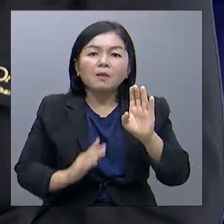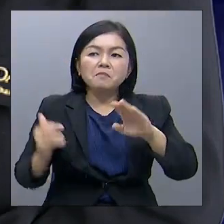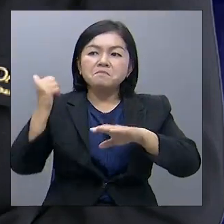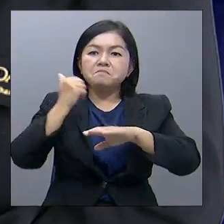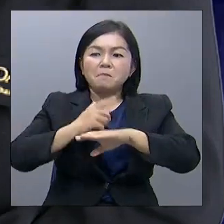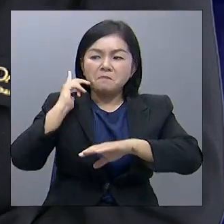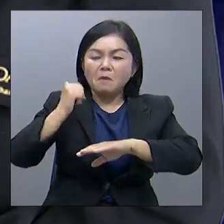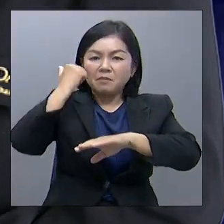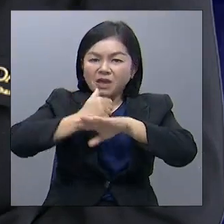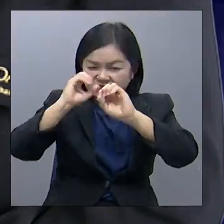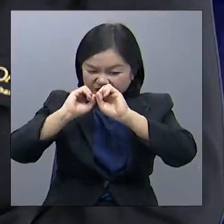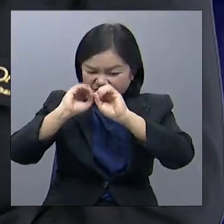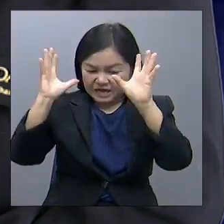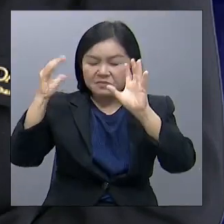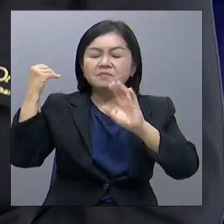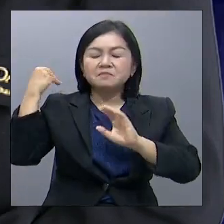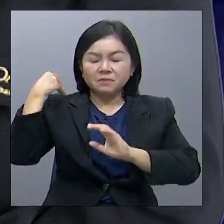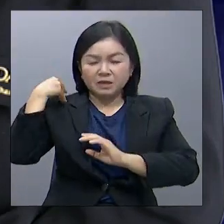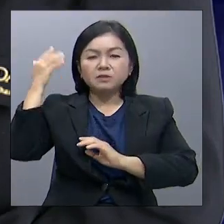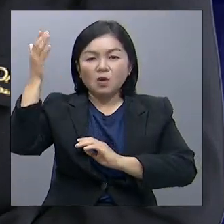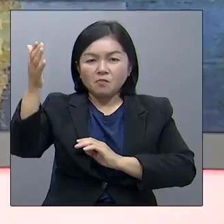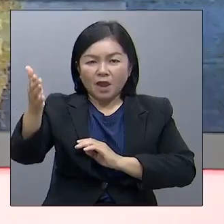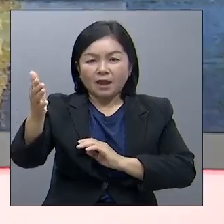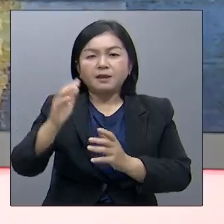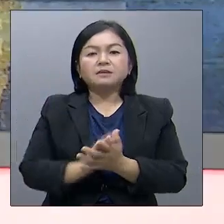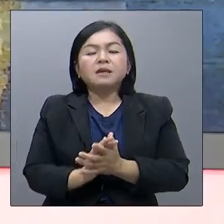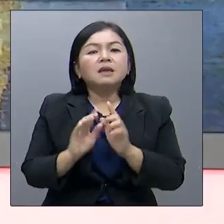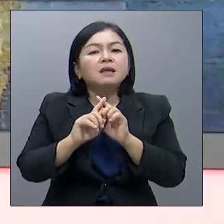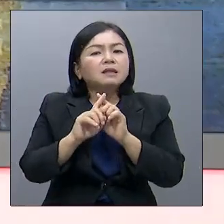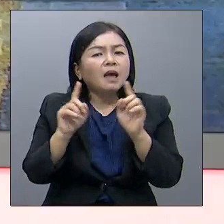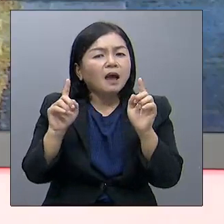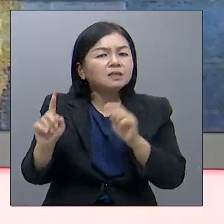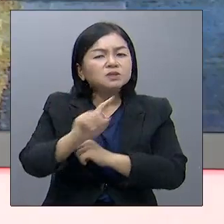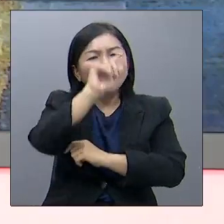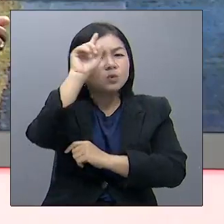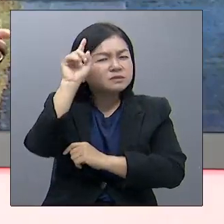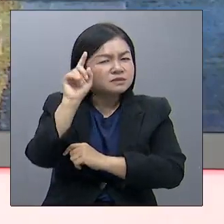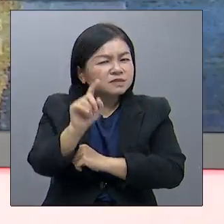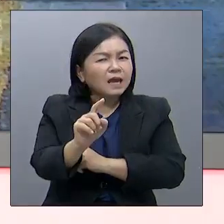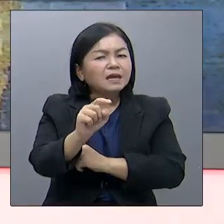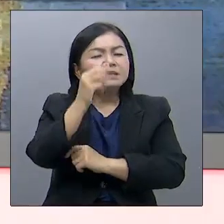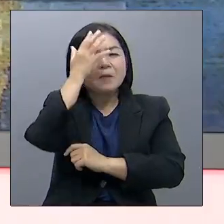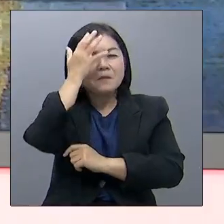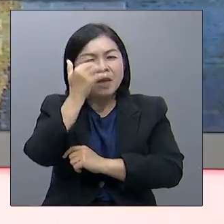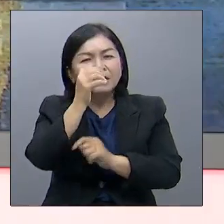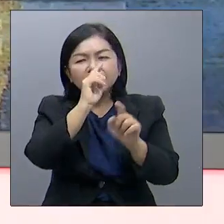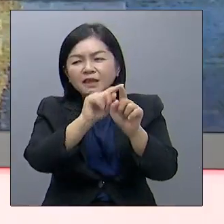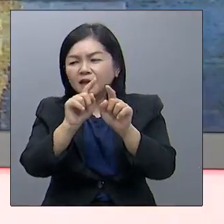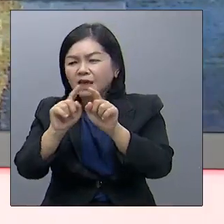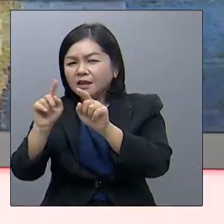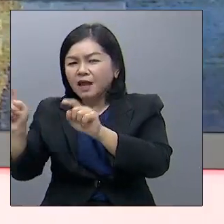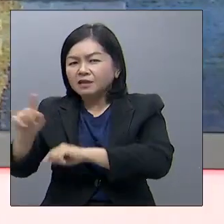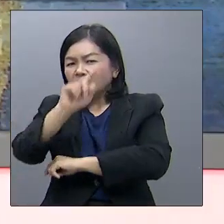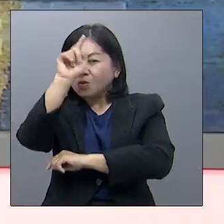ชัดขึ้นแล้วก็มากขึ้นด้วยค่ะแต่ที่เป็นคำถามและข้อเคลือบแคลงสงสัยว่าทำไมคำถามเหล่านี้ไม่